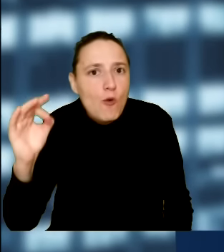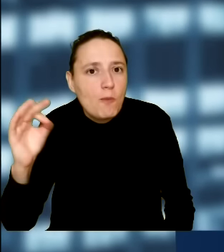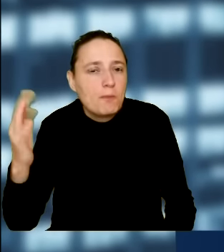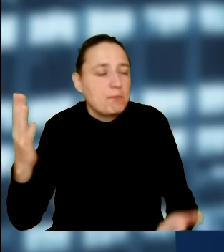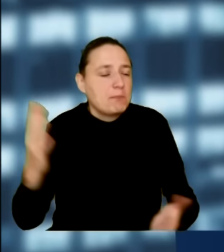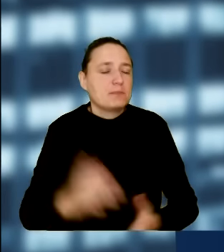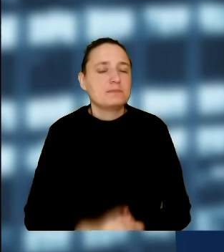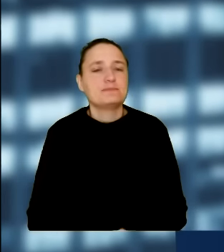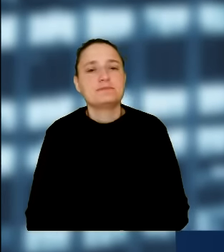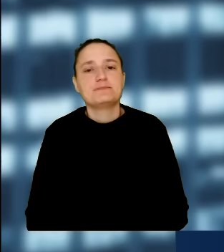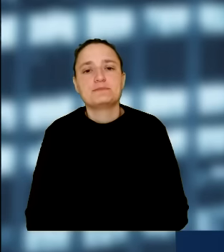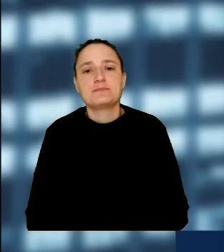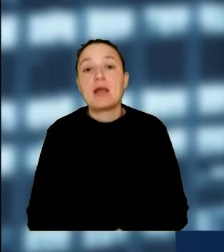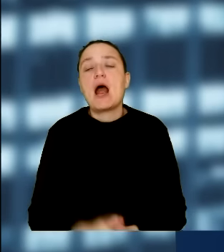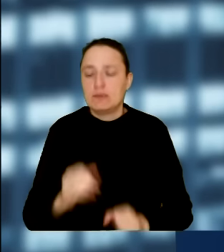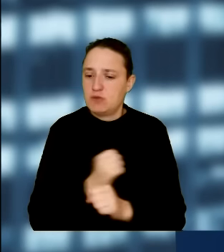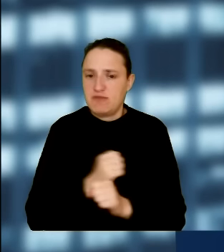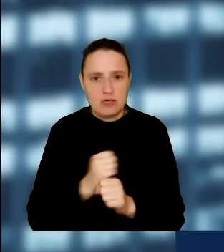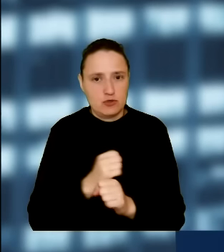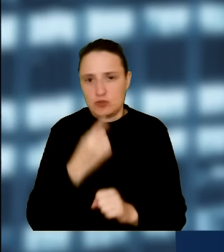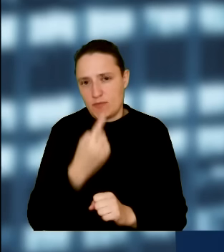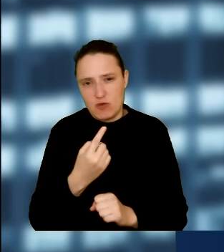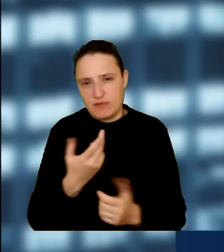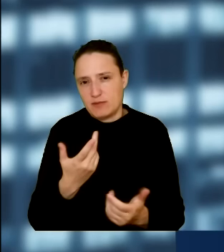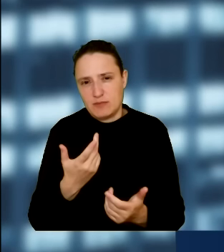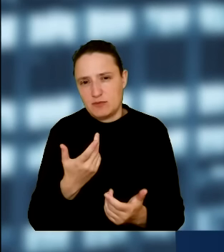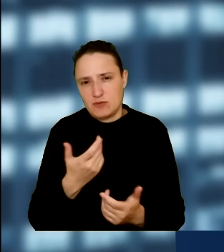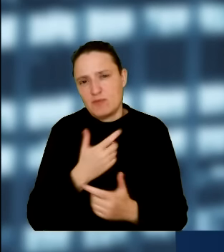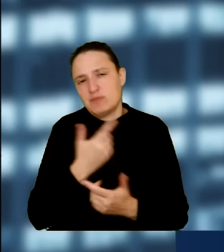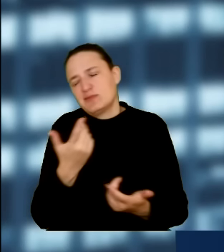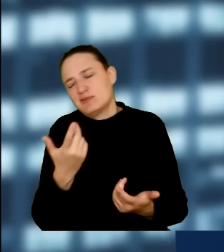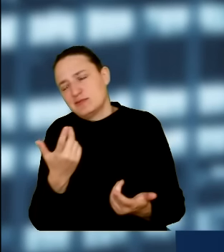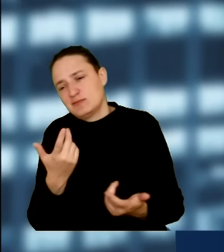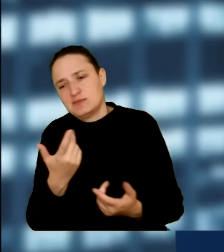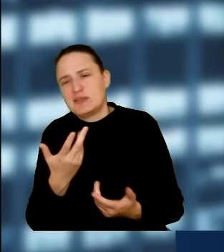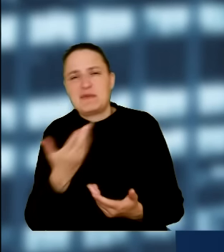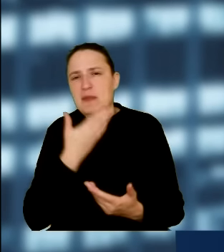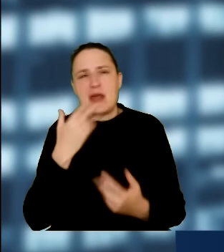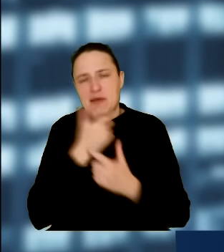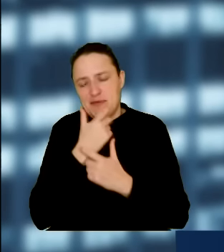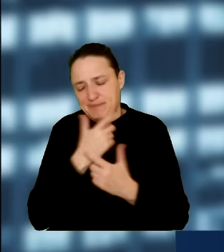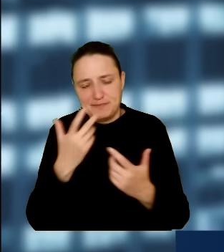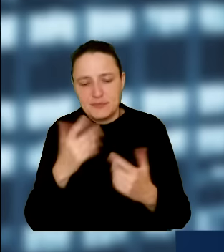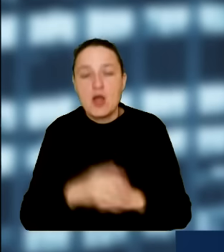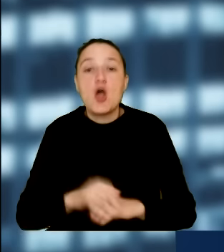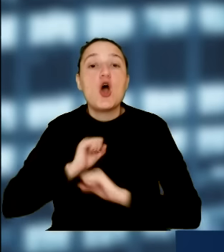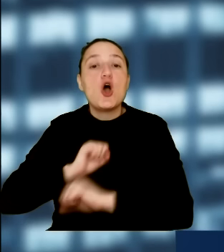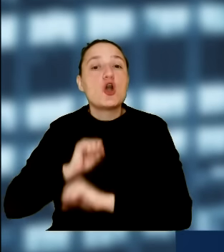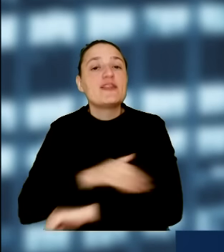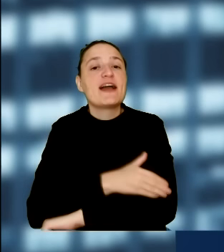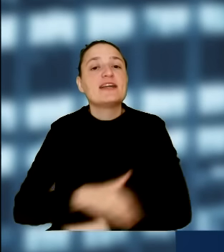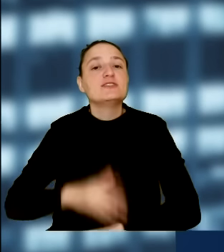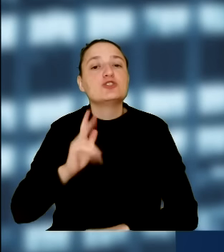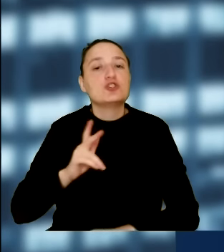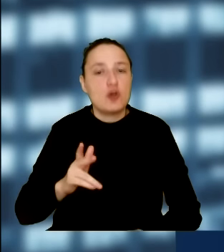Natomiast absolutnie serio, no bez poczucia humoru, to sztywniak jest. Do tematu ochrony granicy podchodzi